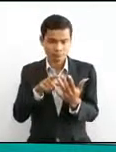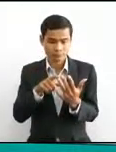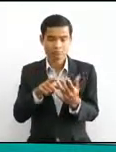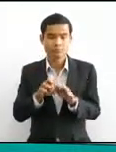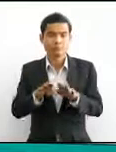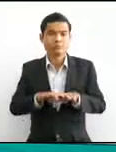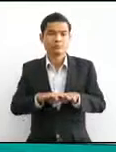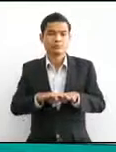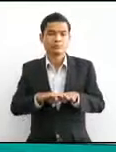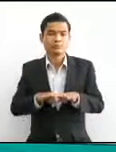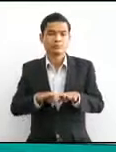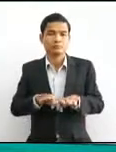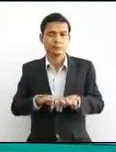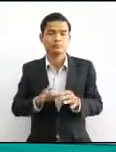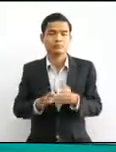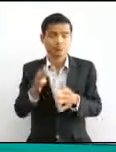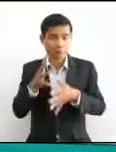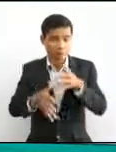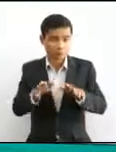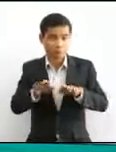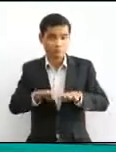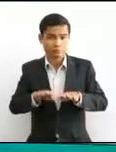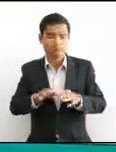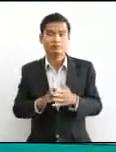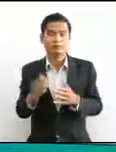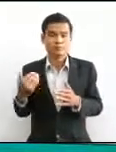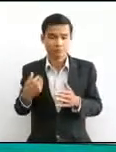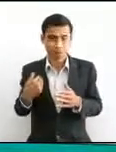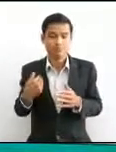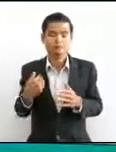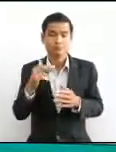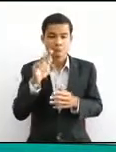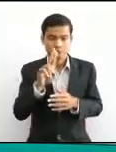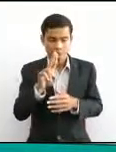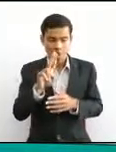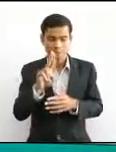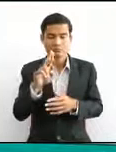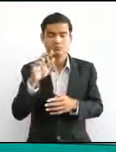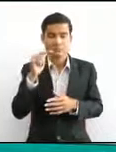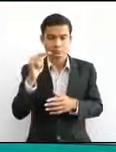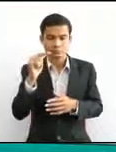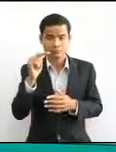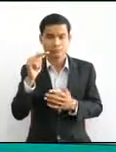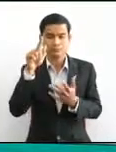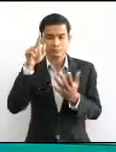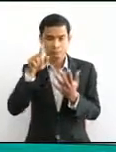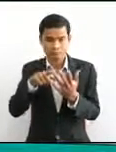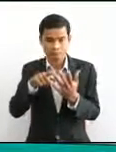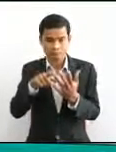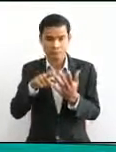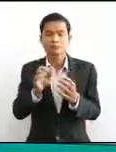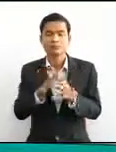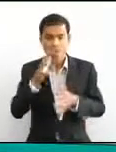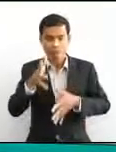muối ong sẽ đọc lần tiết o là ngỡ ong bần tọa